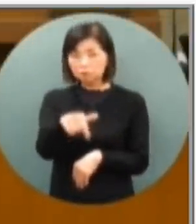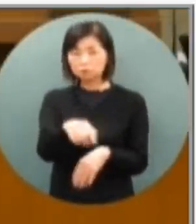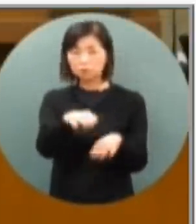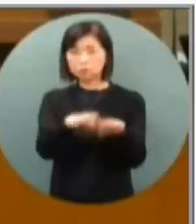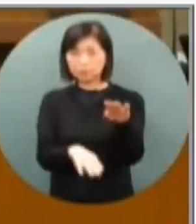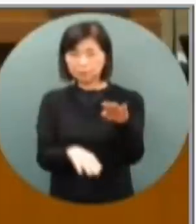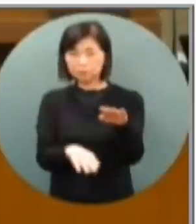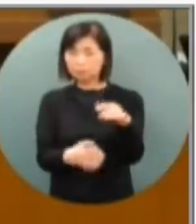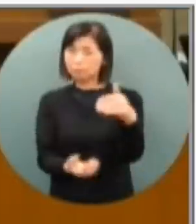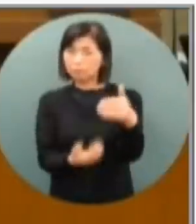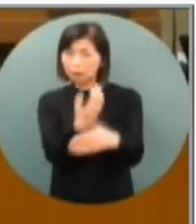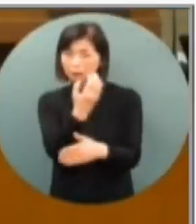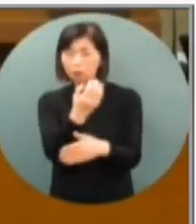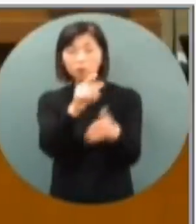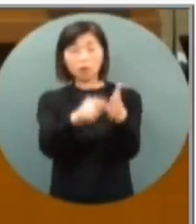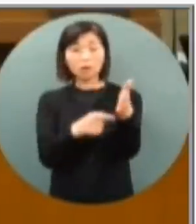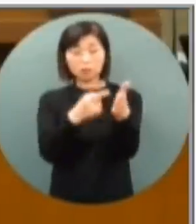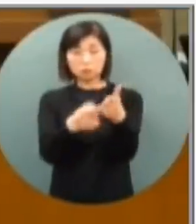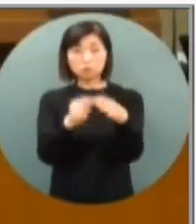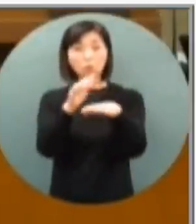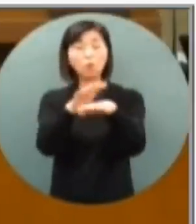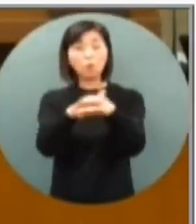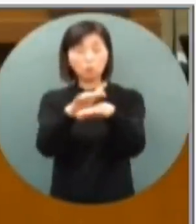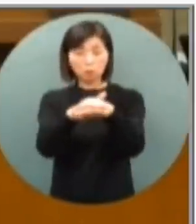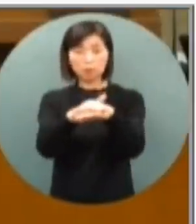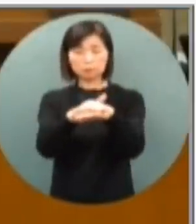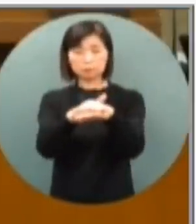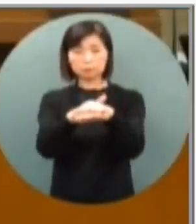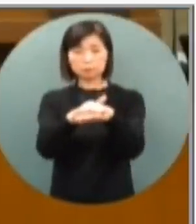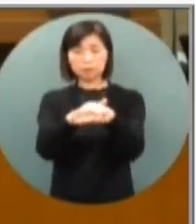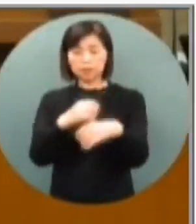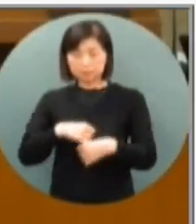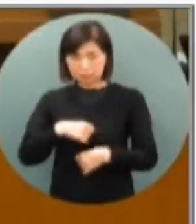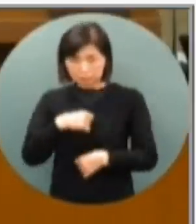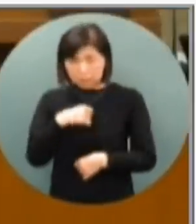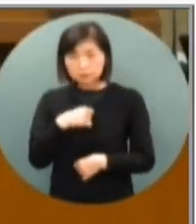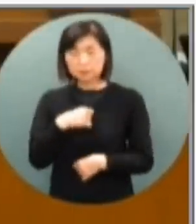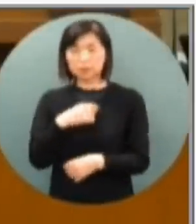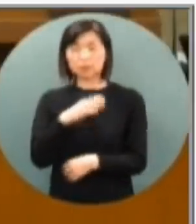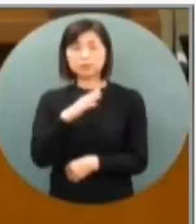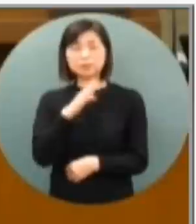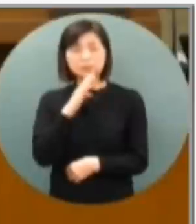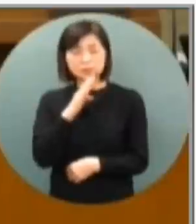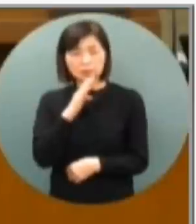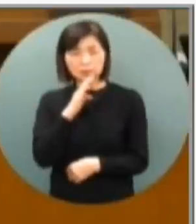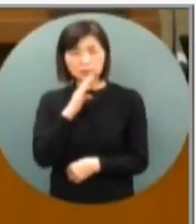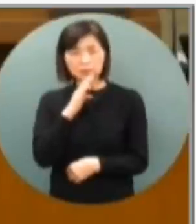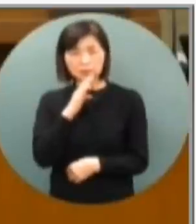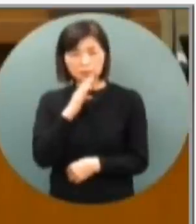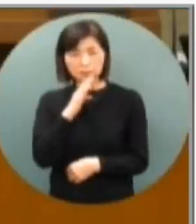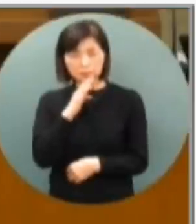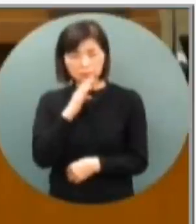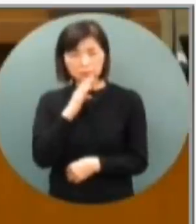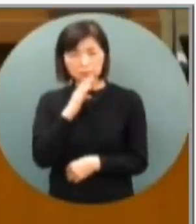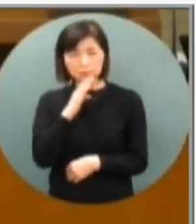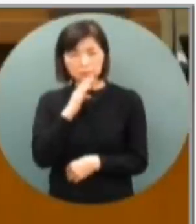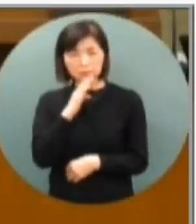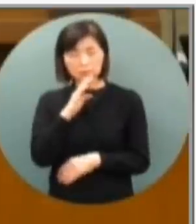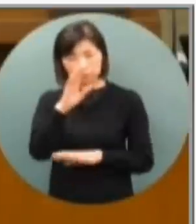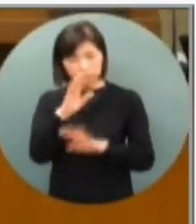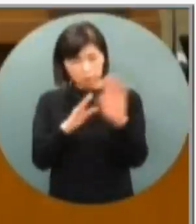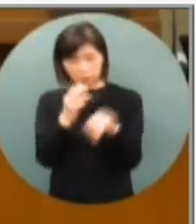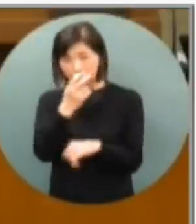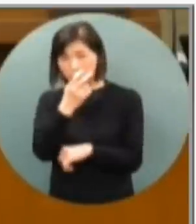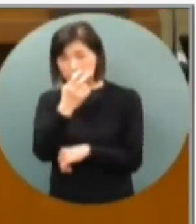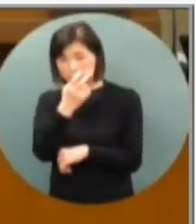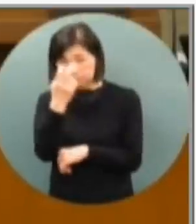は、やはり正確な事実認定を最初に行い、その